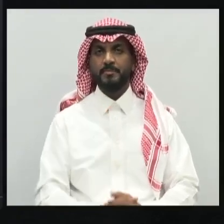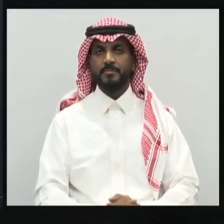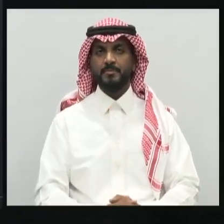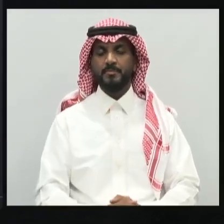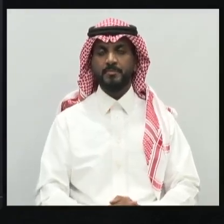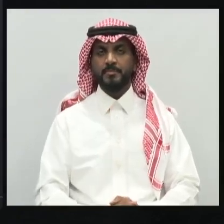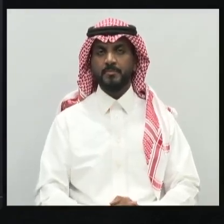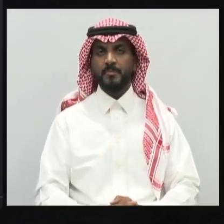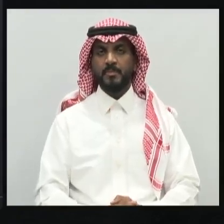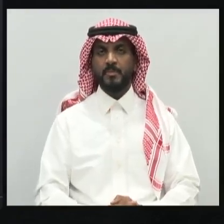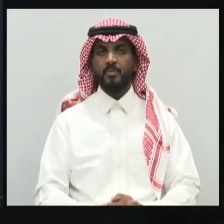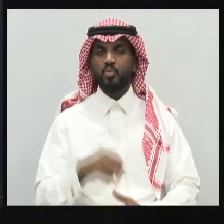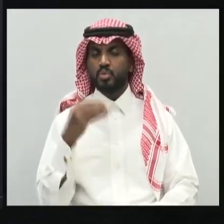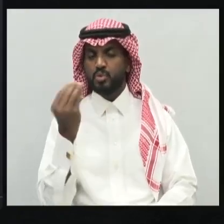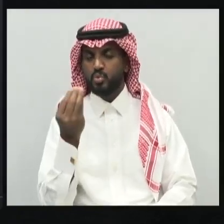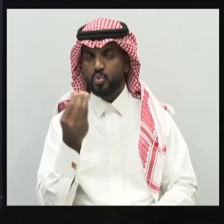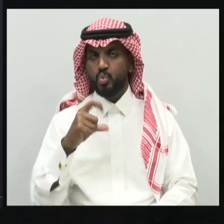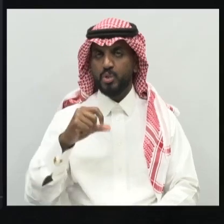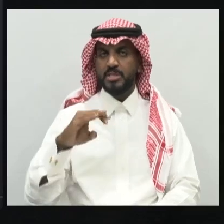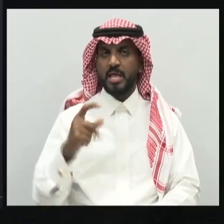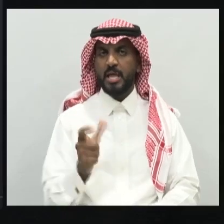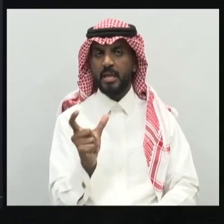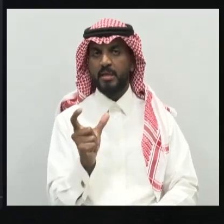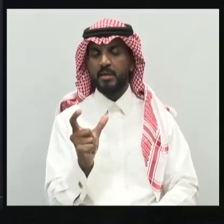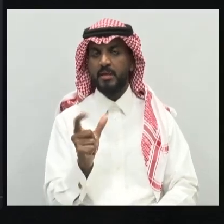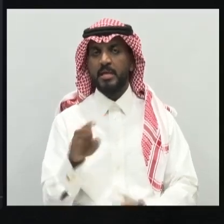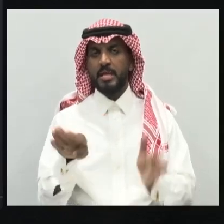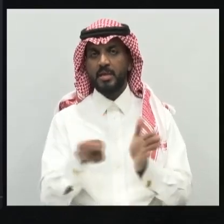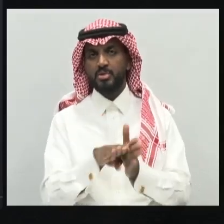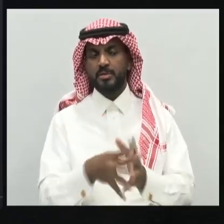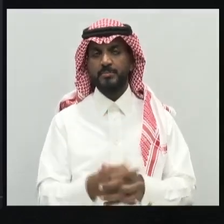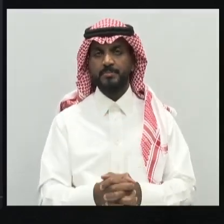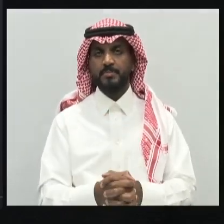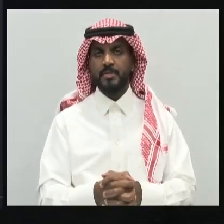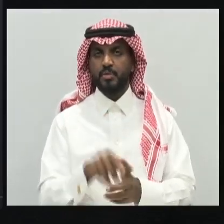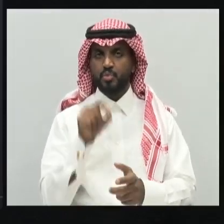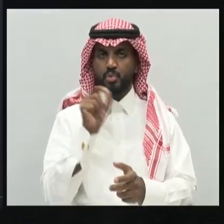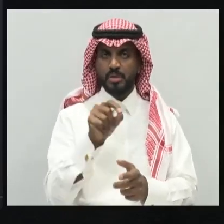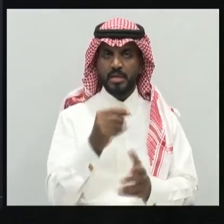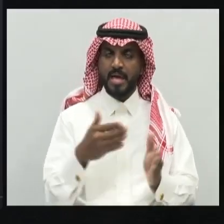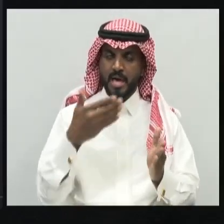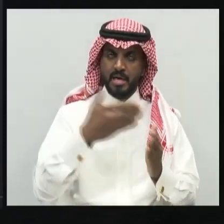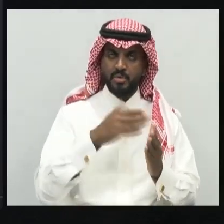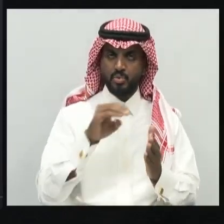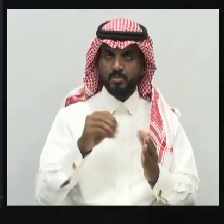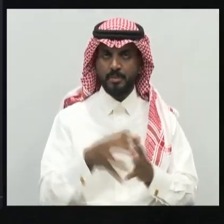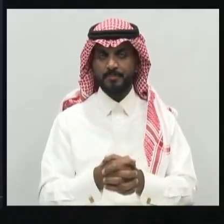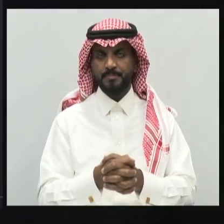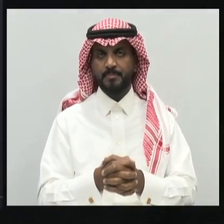تزور وجدان نجران احسنتم نضع علامه النقطه الان